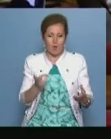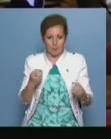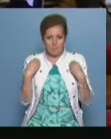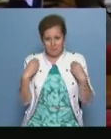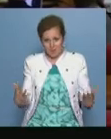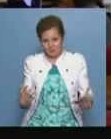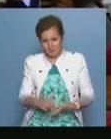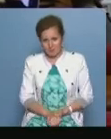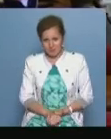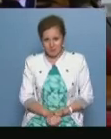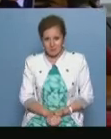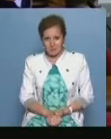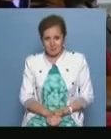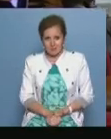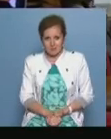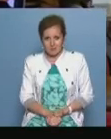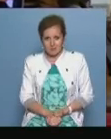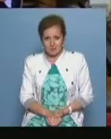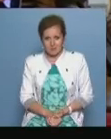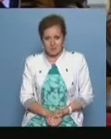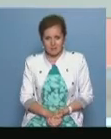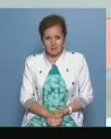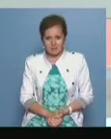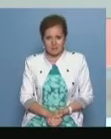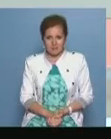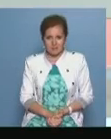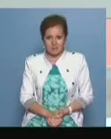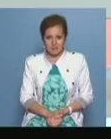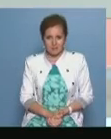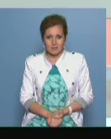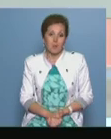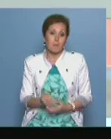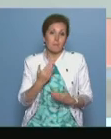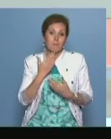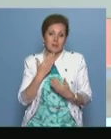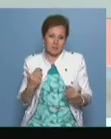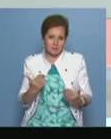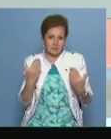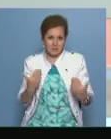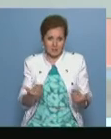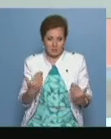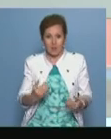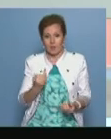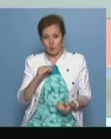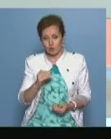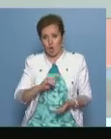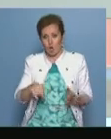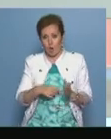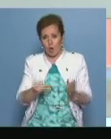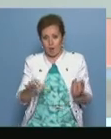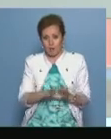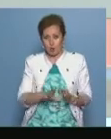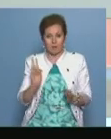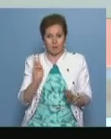Евгений Черепанов, Юрий Егоров, телеканал «Моя Удмуртия». И последнее. Сегодня Ижгорэлектротранс предупредил об изменениях